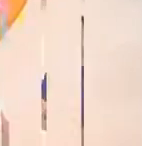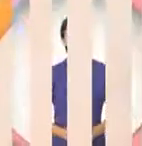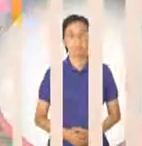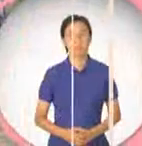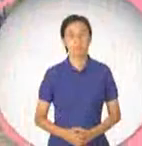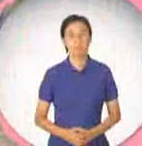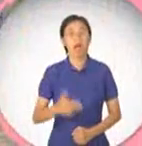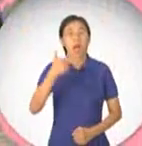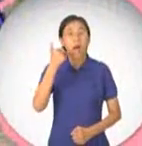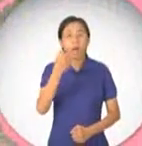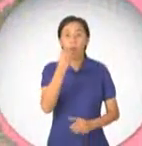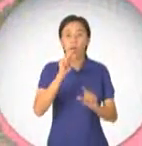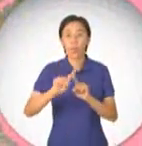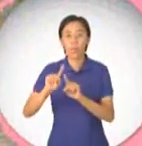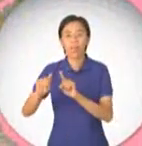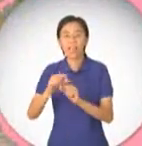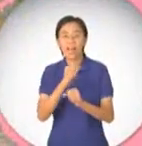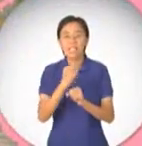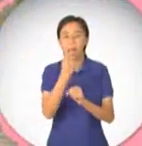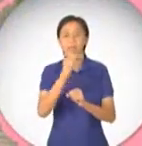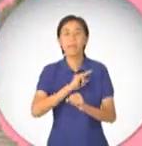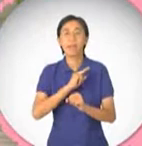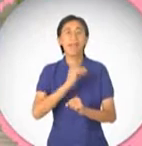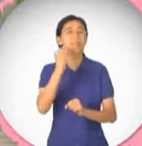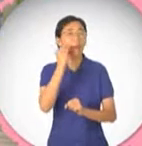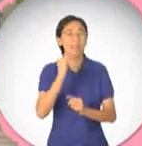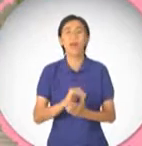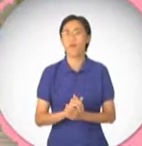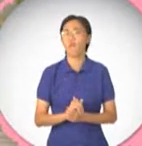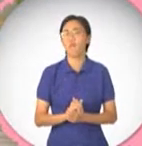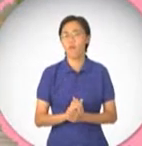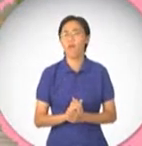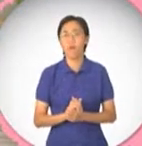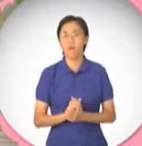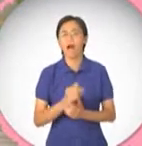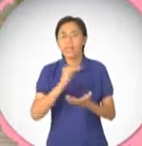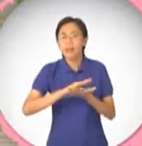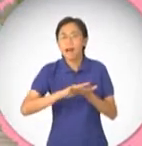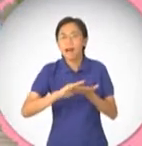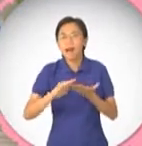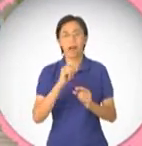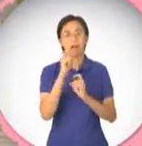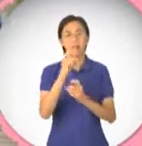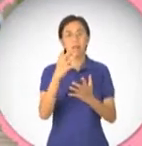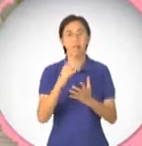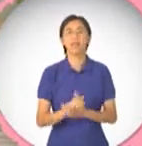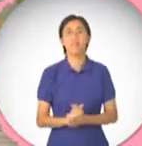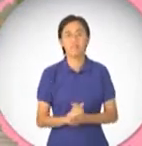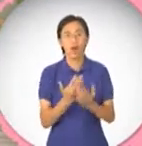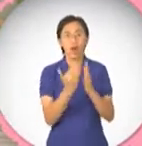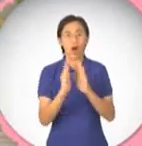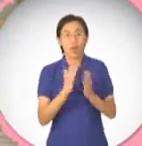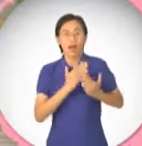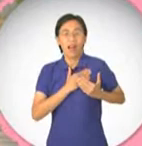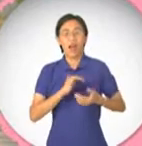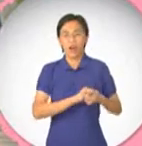ทำขนมและอาหารไว้รับประทานกันเองที่บ้านเนี่ยนะครับนอกจากจะสะอาดและปลอดภัยแล้วยังเป็นการสร้างความสัมพันธ์อันดีให้เกิดขึ้นในครอบครัว